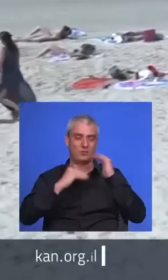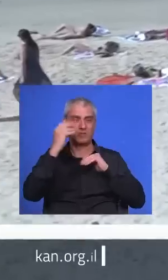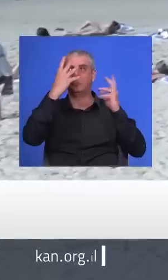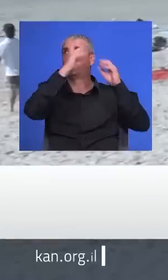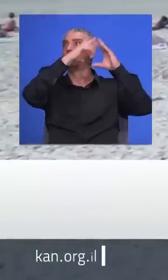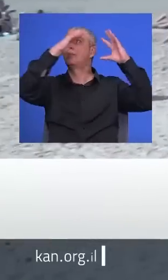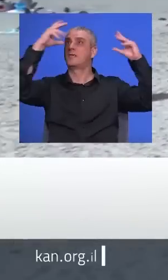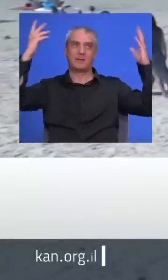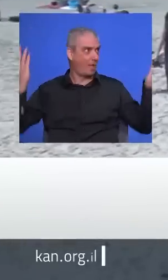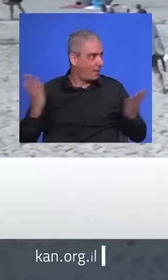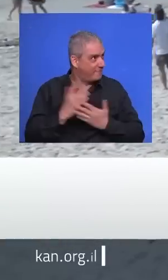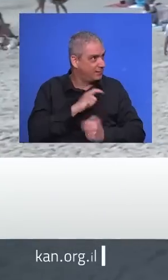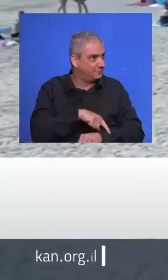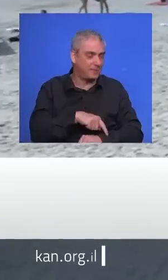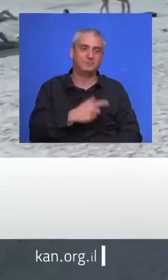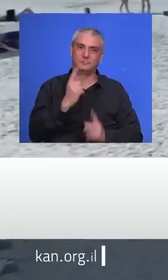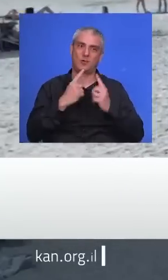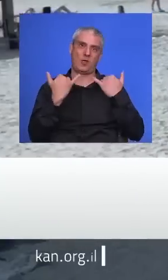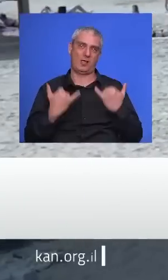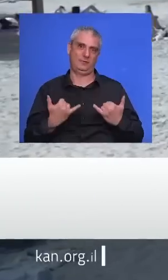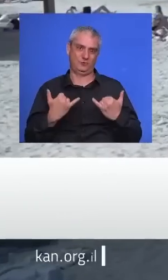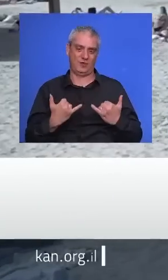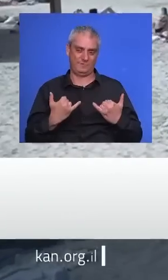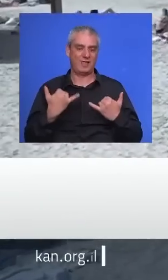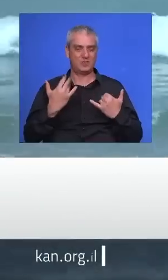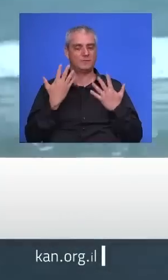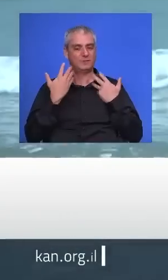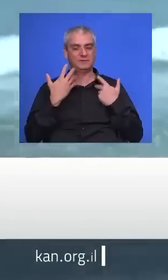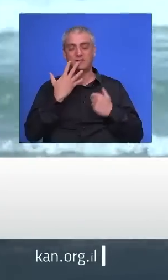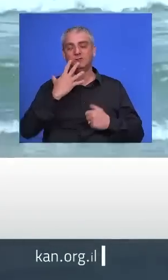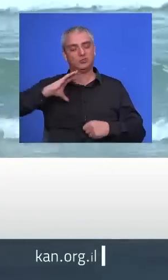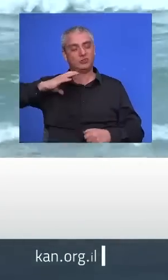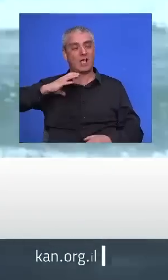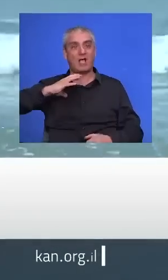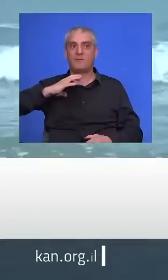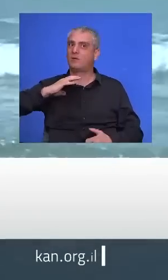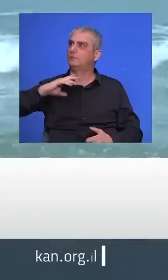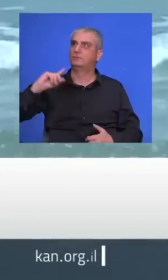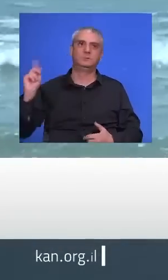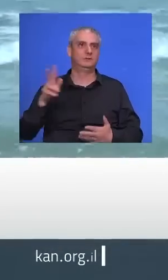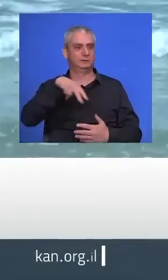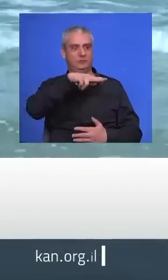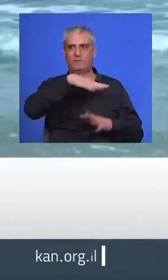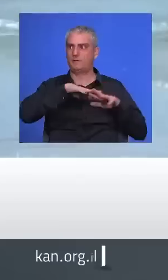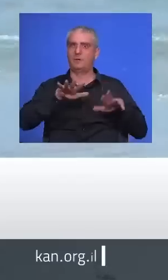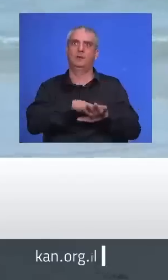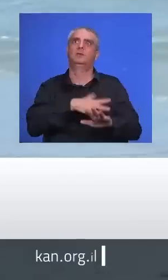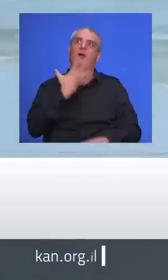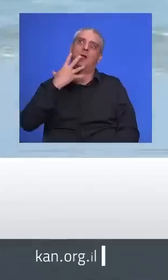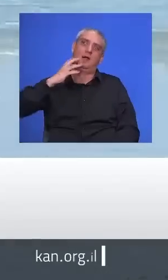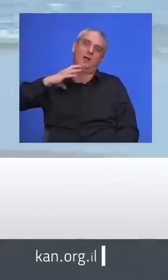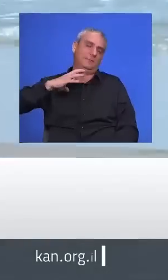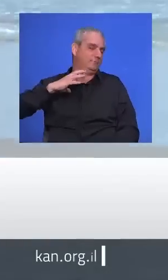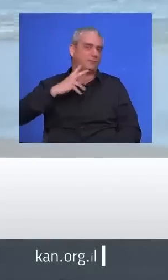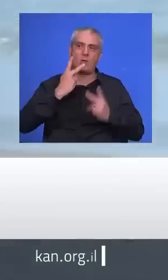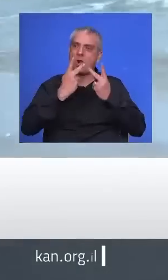הגיע הזמן. זה מה שקורה לנו ממש עכשיו, אוקיי? היום היה מזג אוויר שרבי. כל מי שהסתובב ברחבי הארץ הרגיש את זה. לא